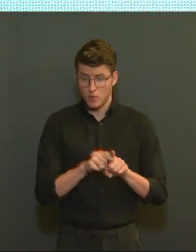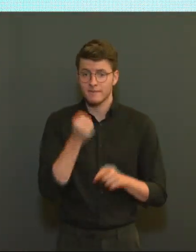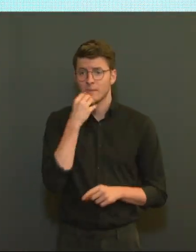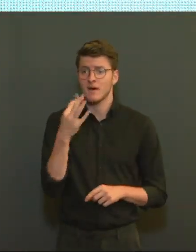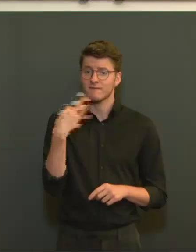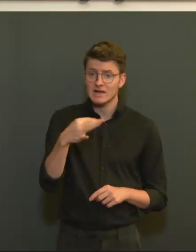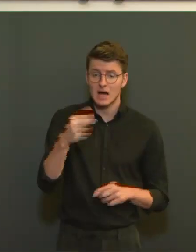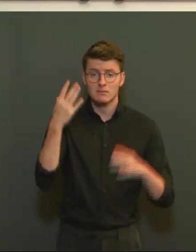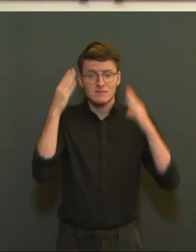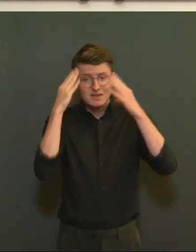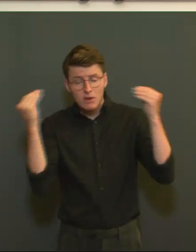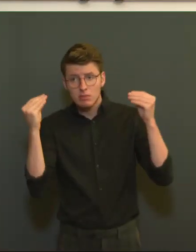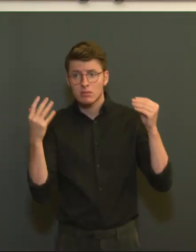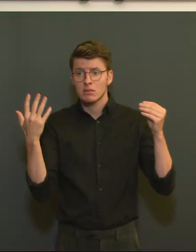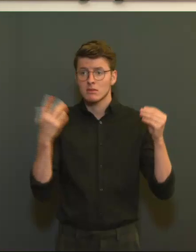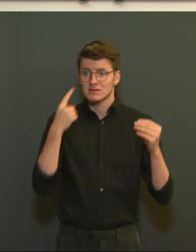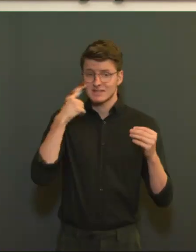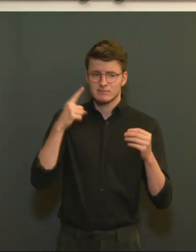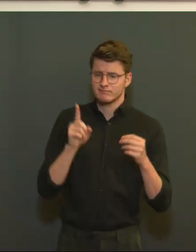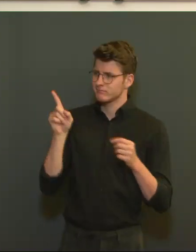Nederland, zoals u op deze figuur ook kan zien.